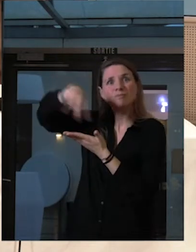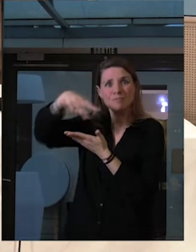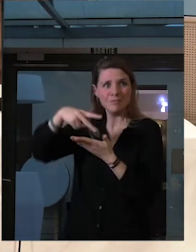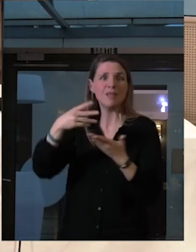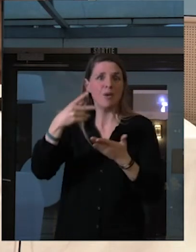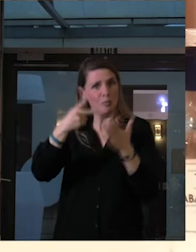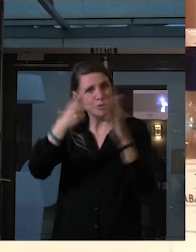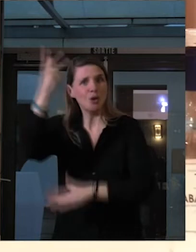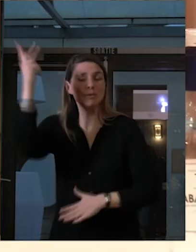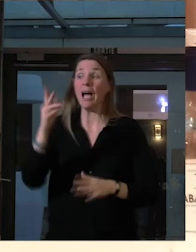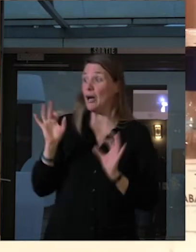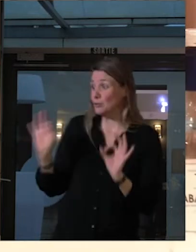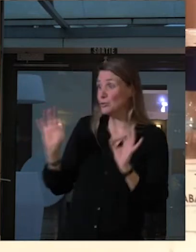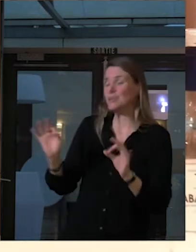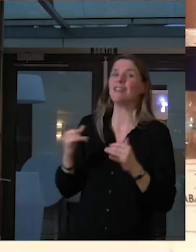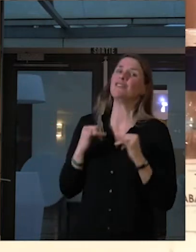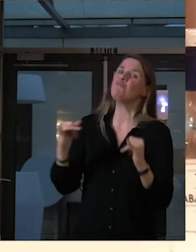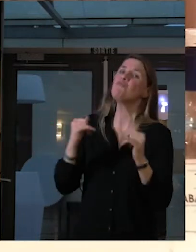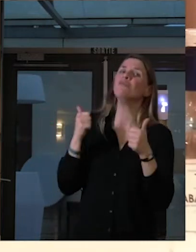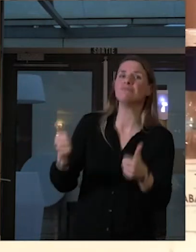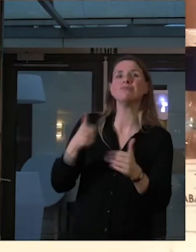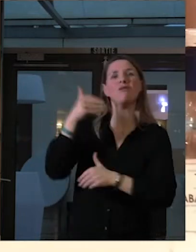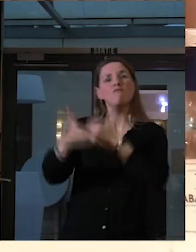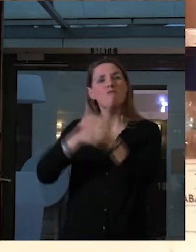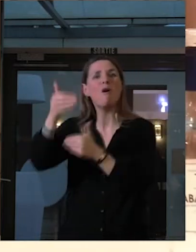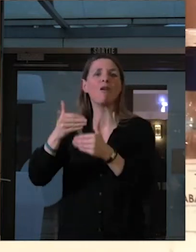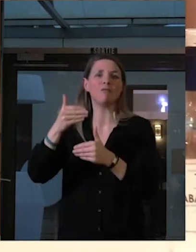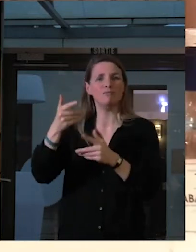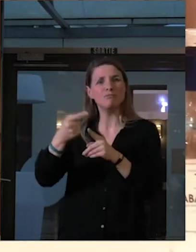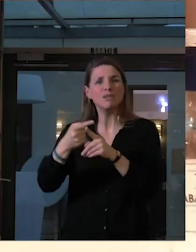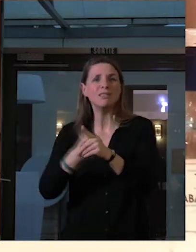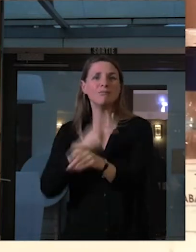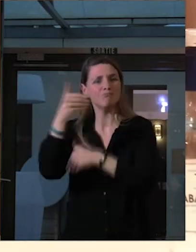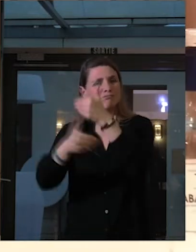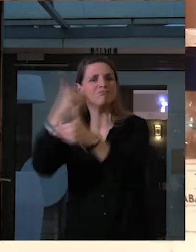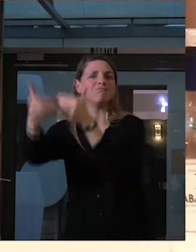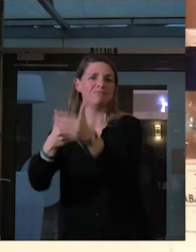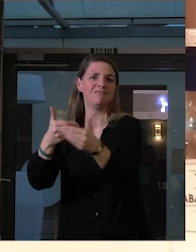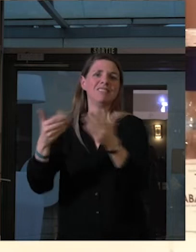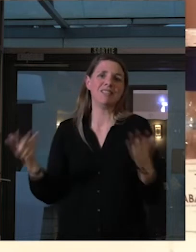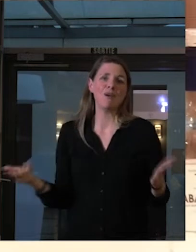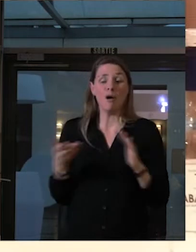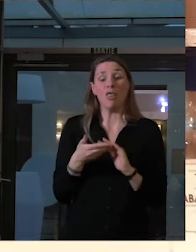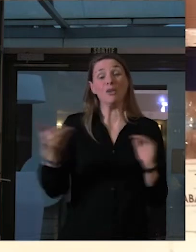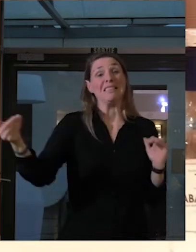doit. Oui, tout à fait, après c'est cool, c'est en mouvement et ça avance petit à petit, mais enfin, c'est en transition donc.